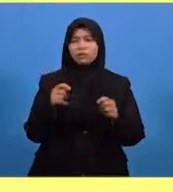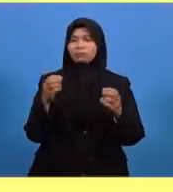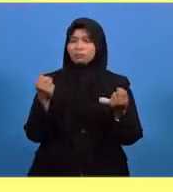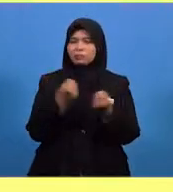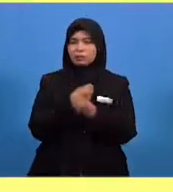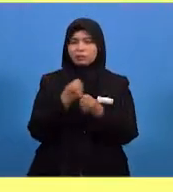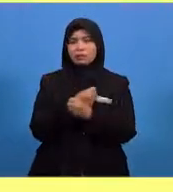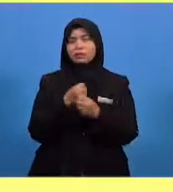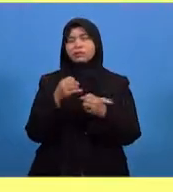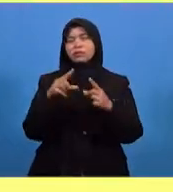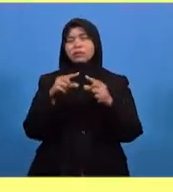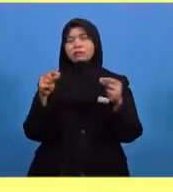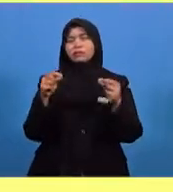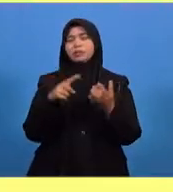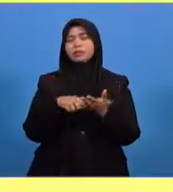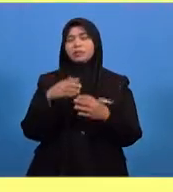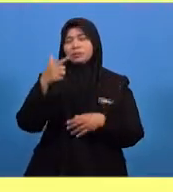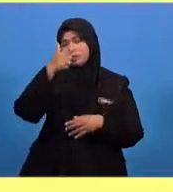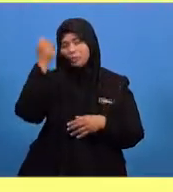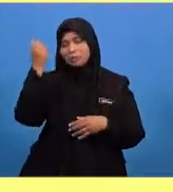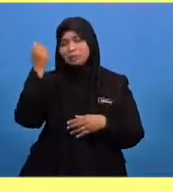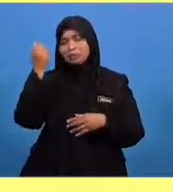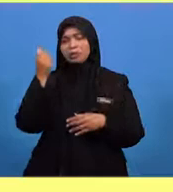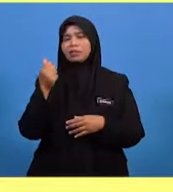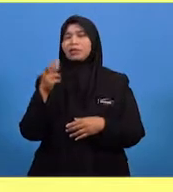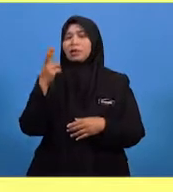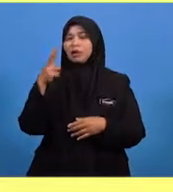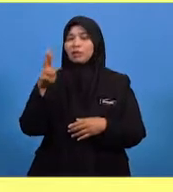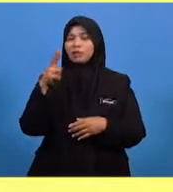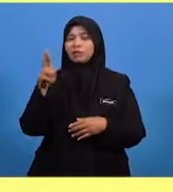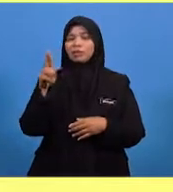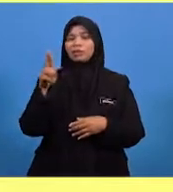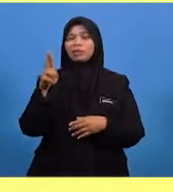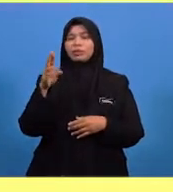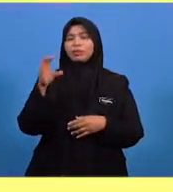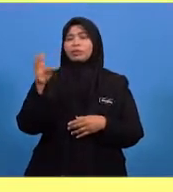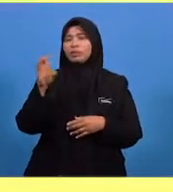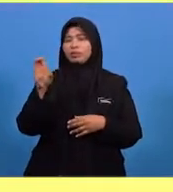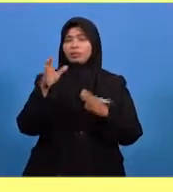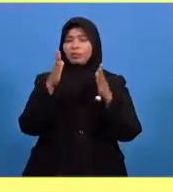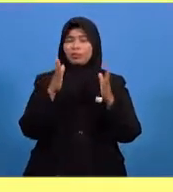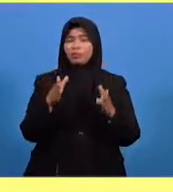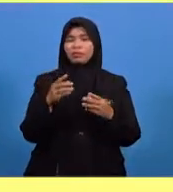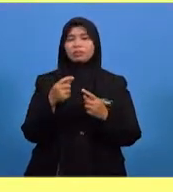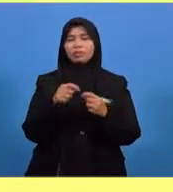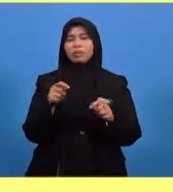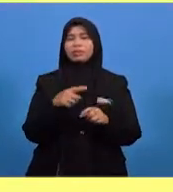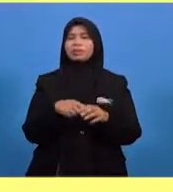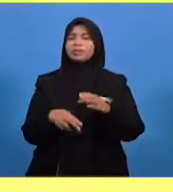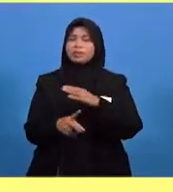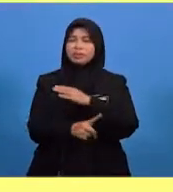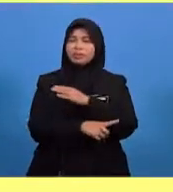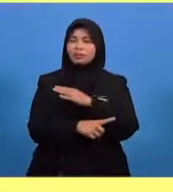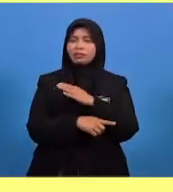ini menyebabkan beratus-ratus orang telah di seasite dan disiksa